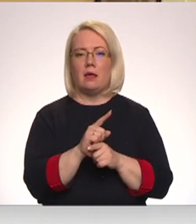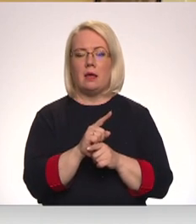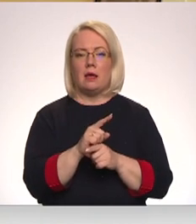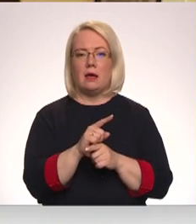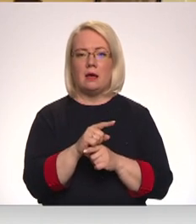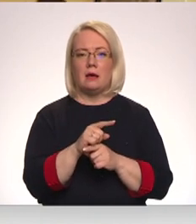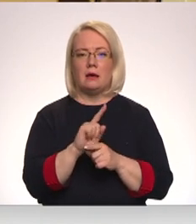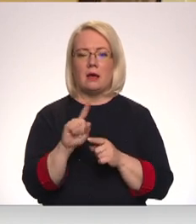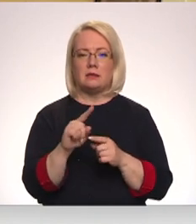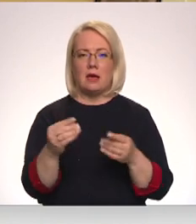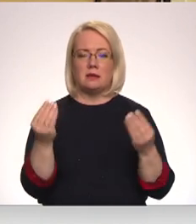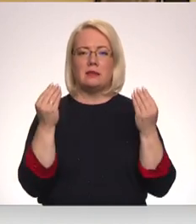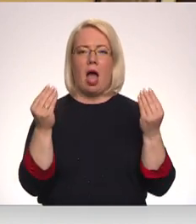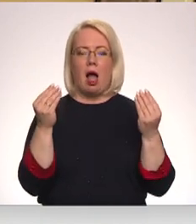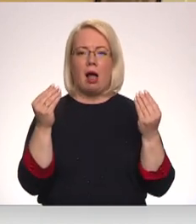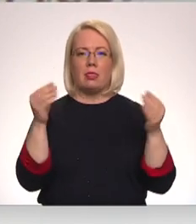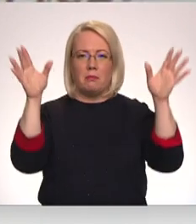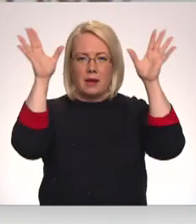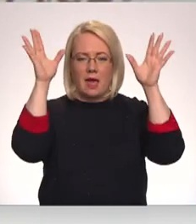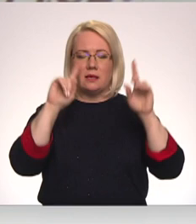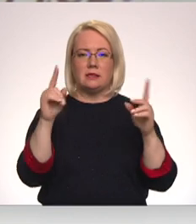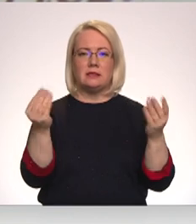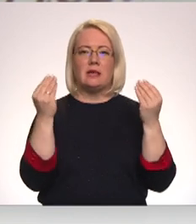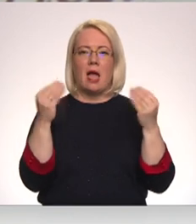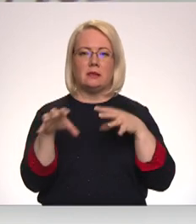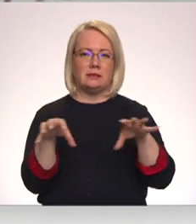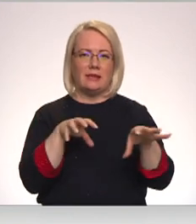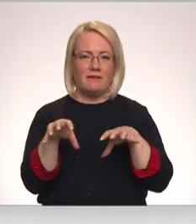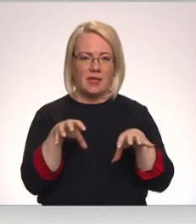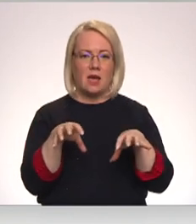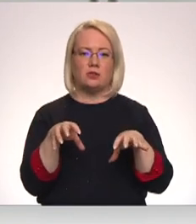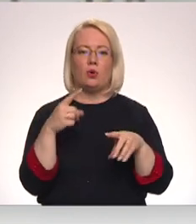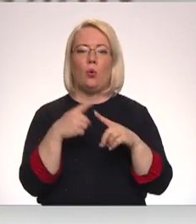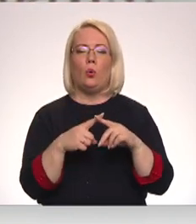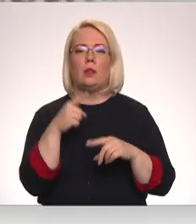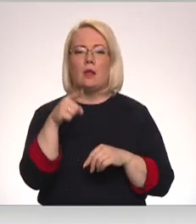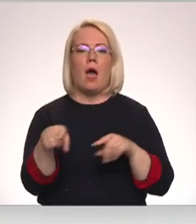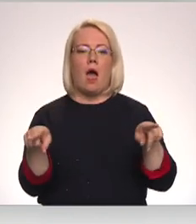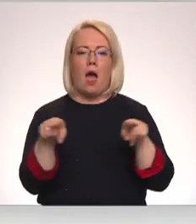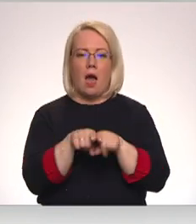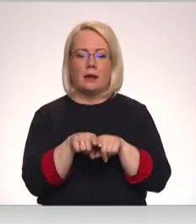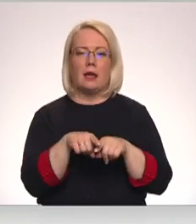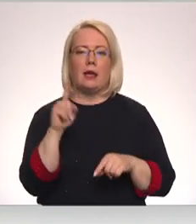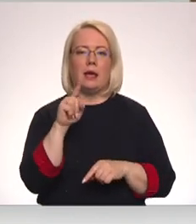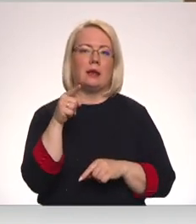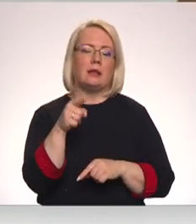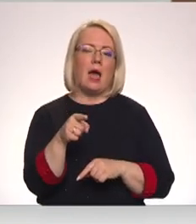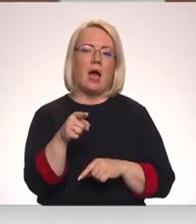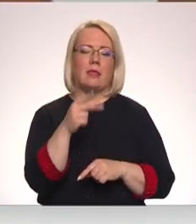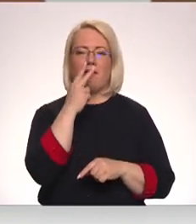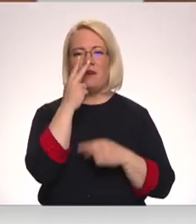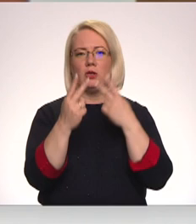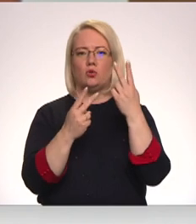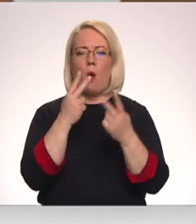staltbriedis vai briedis ir ļoti cēls dzīvnieks. Un tam arī ir tad šāda tīri tāda